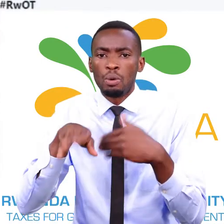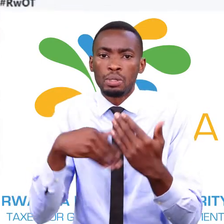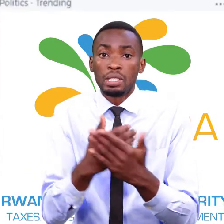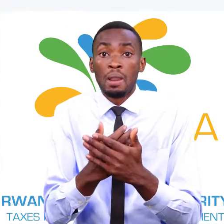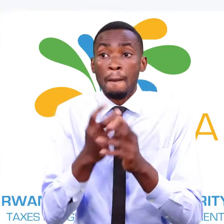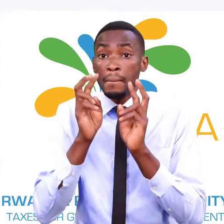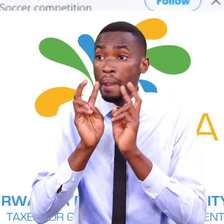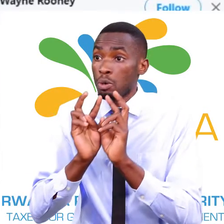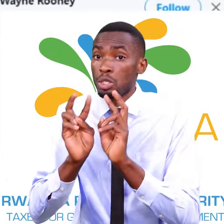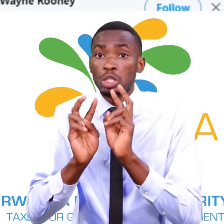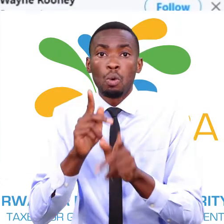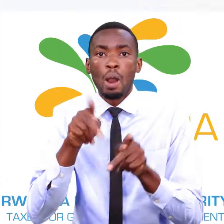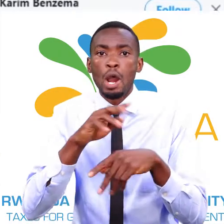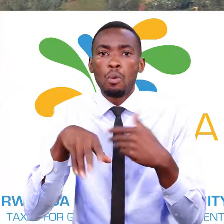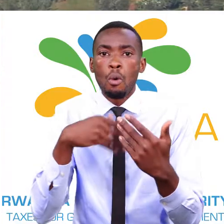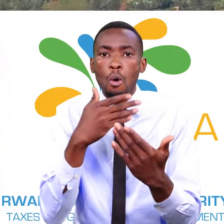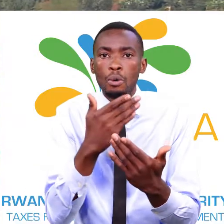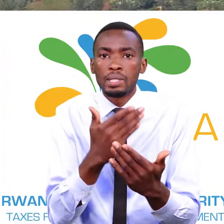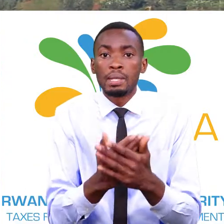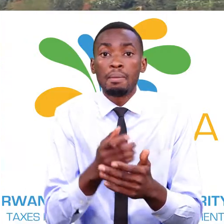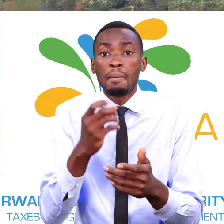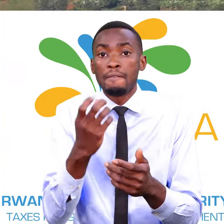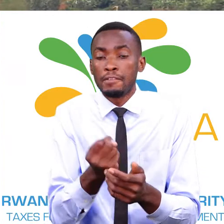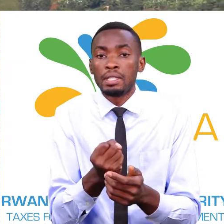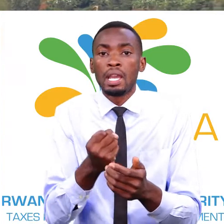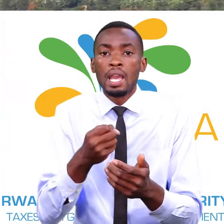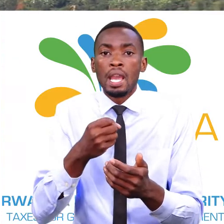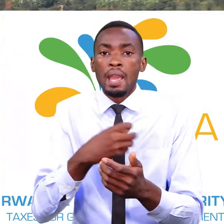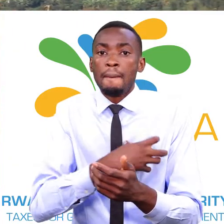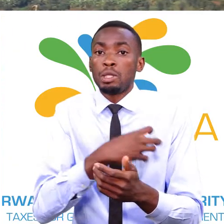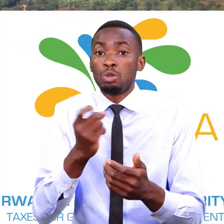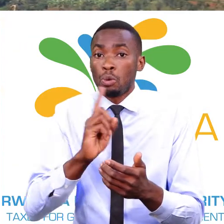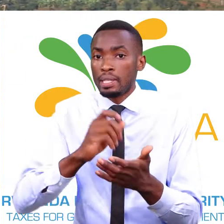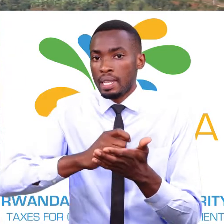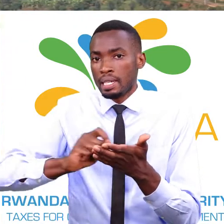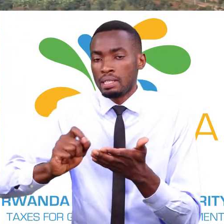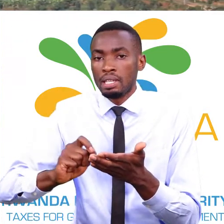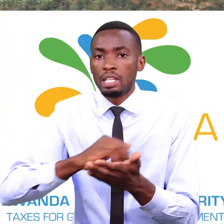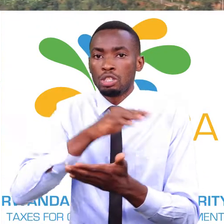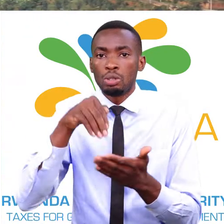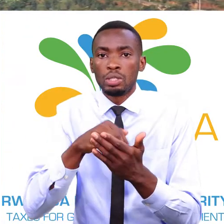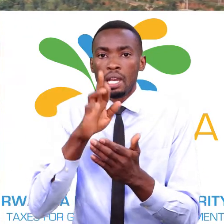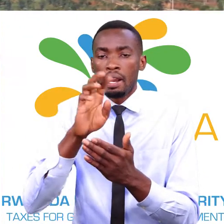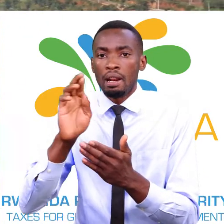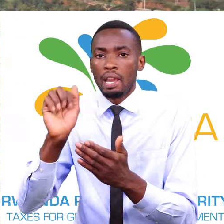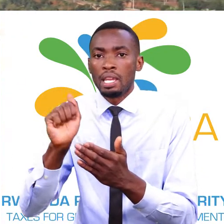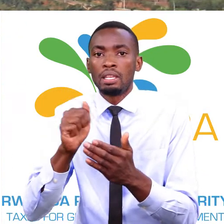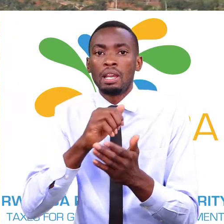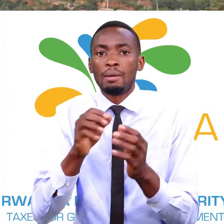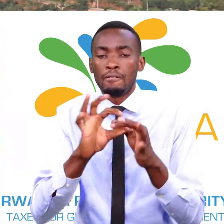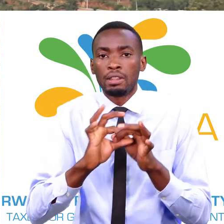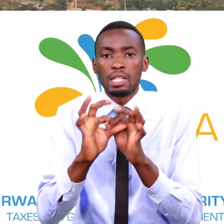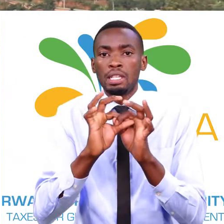n'ahandi. Mwabikurikiye ko nk'abari bafite imitungo itimukanwa yabitanditse, ikigo cy'imisoro n'amahoro ku bufatanye n'ikigo